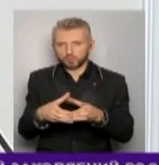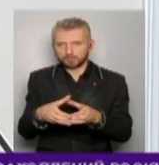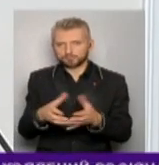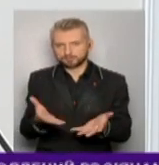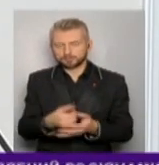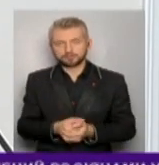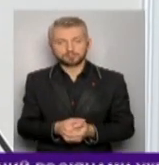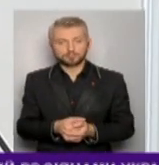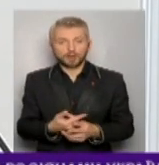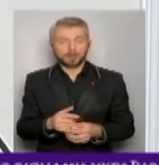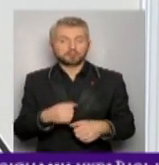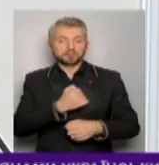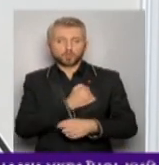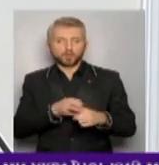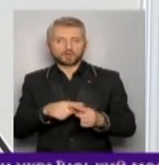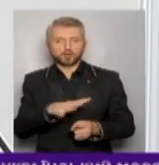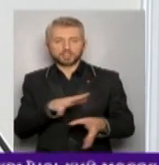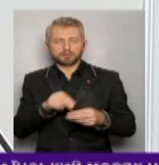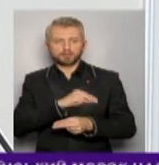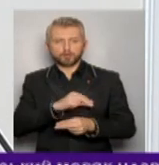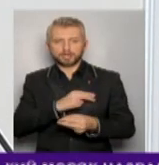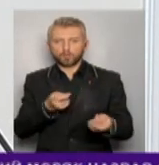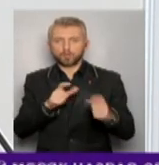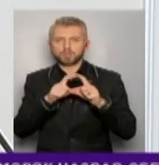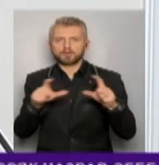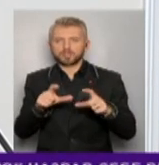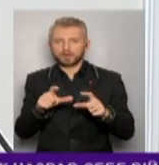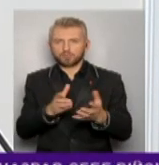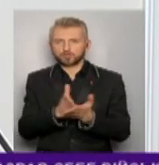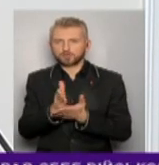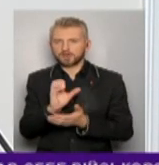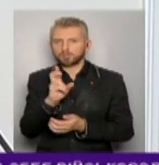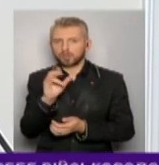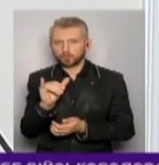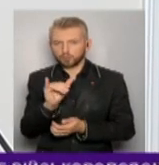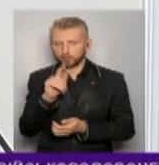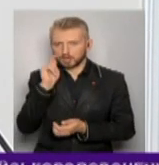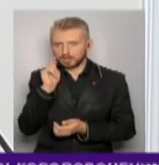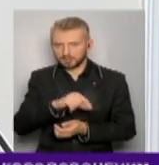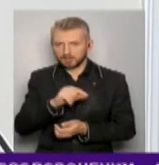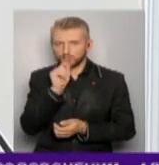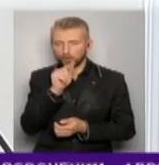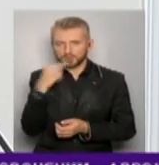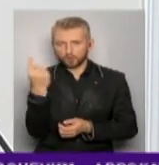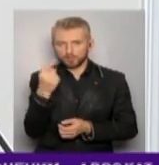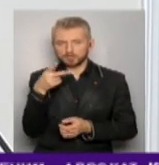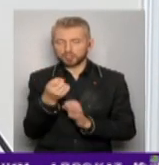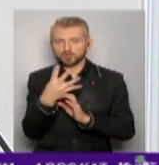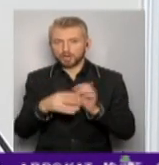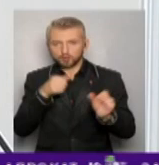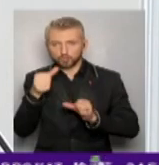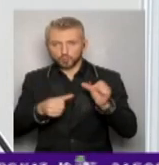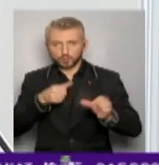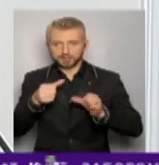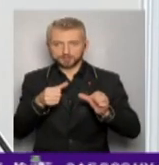але це колишній співробітник управління Служби безпеки України у Луганській області, який у 2014